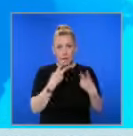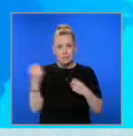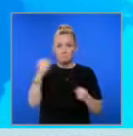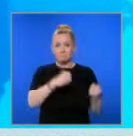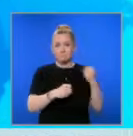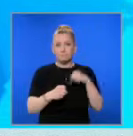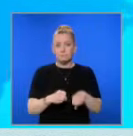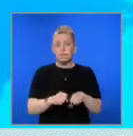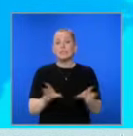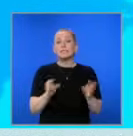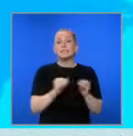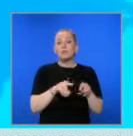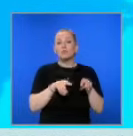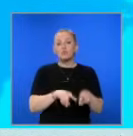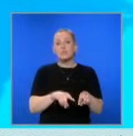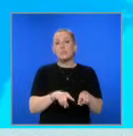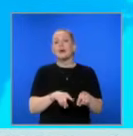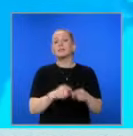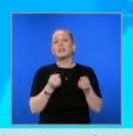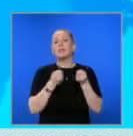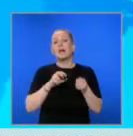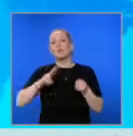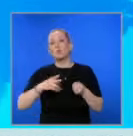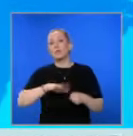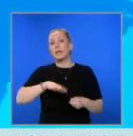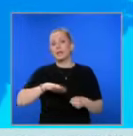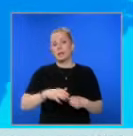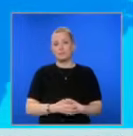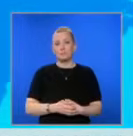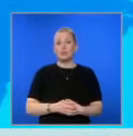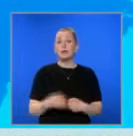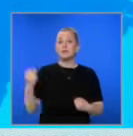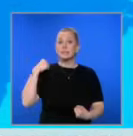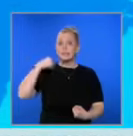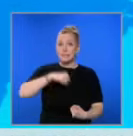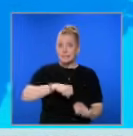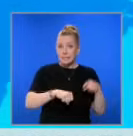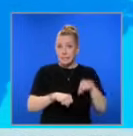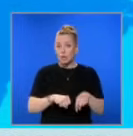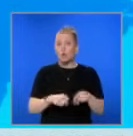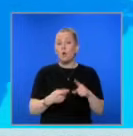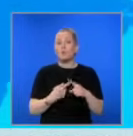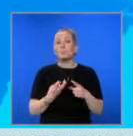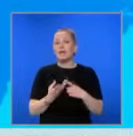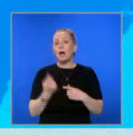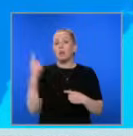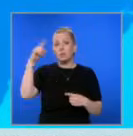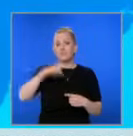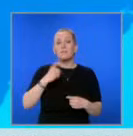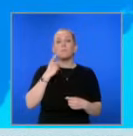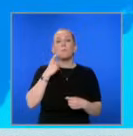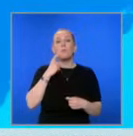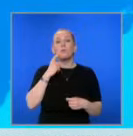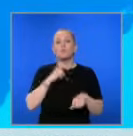на жената от предишен брак, но то не е било свидетел на случая. Насилието от преди дни в семейното жилище в Бобов дол.